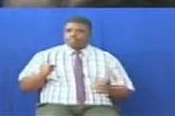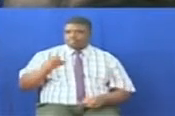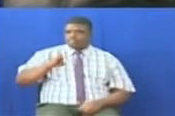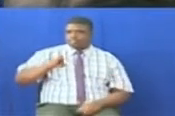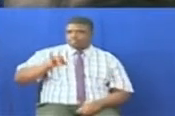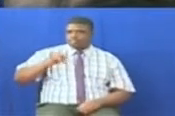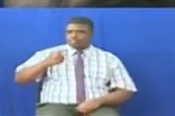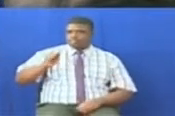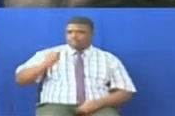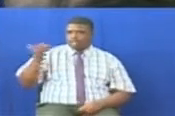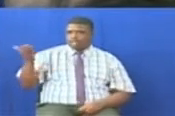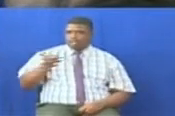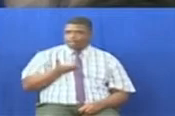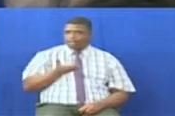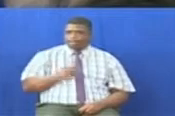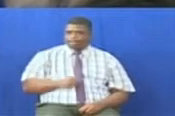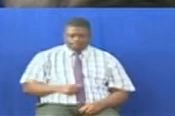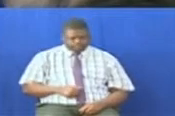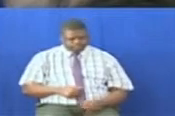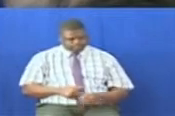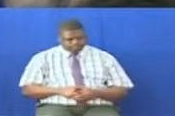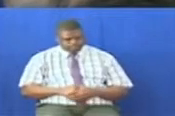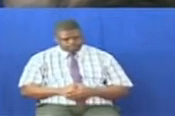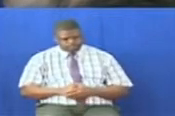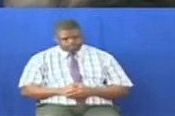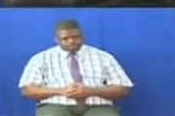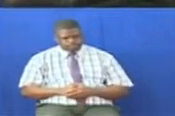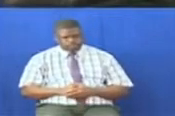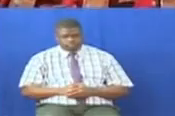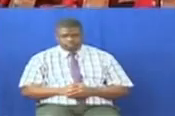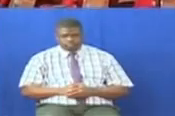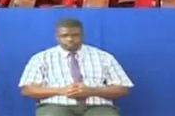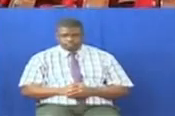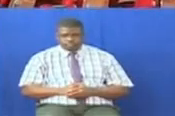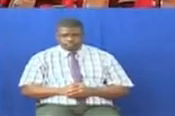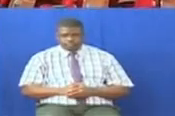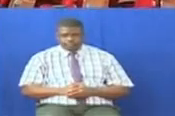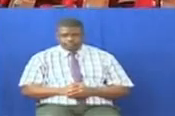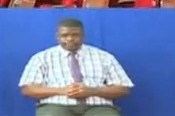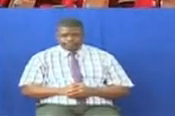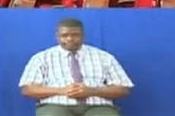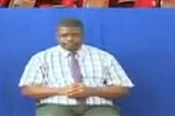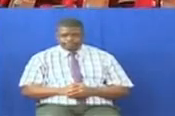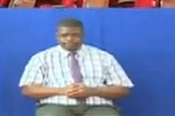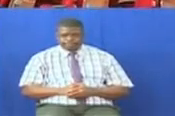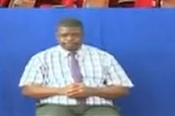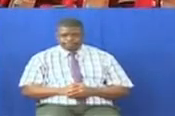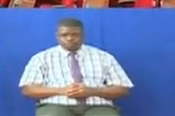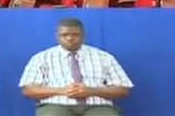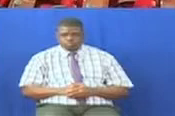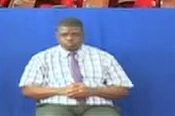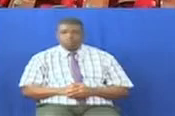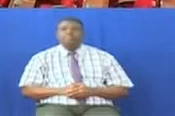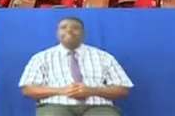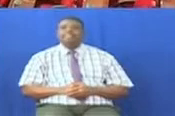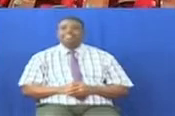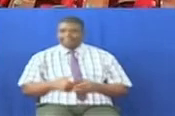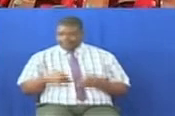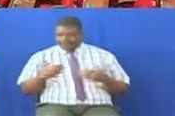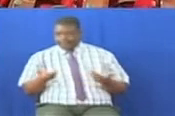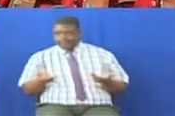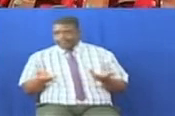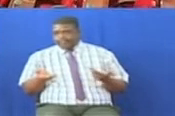Mheshimiwa Cecilia Daniel Pareso ajiandae. Mheshimiwa Naibu Spika, kwa kunipa nafasi ili niweze kuchangia hoja